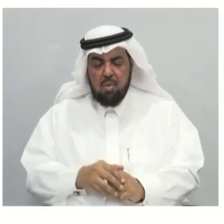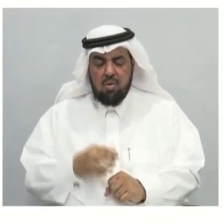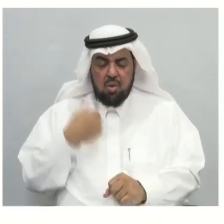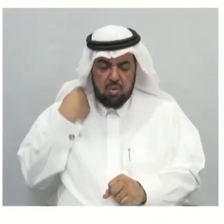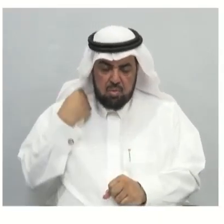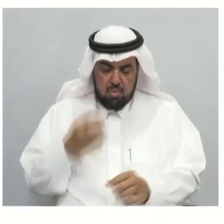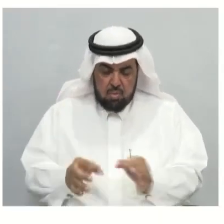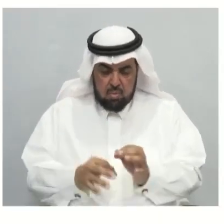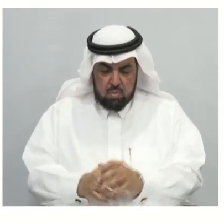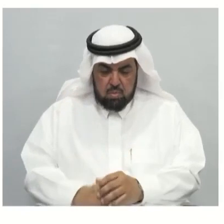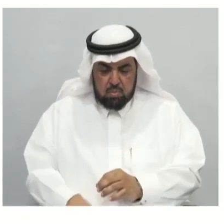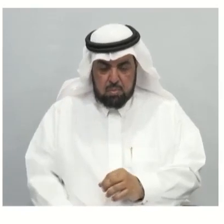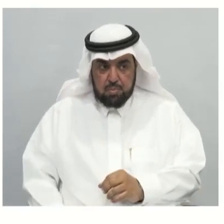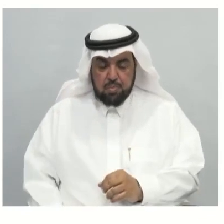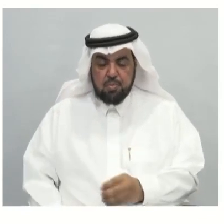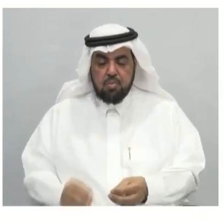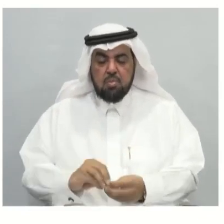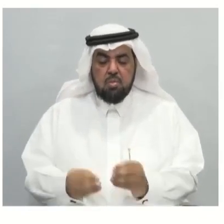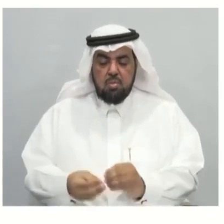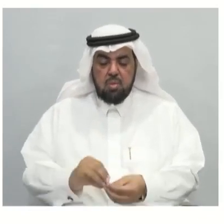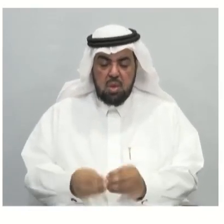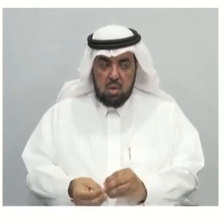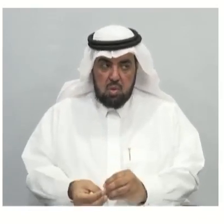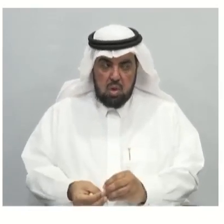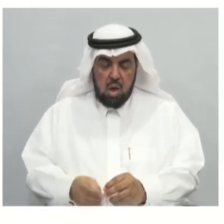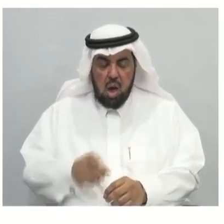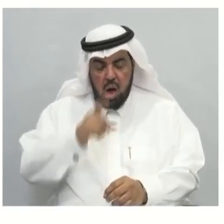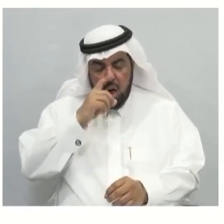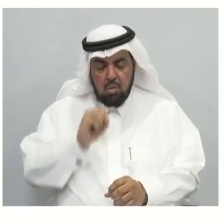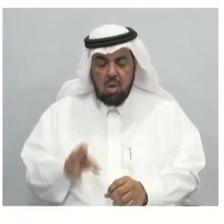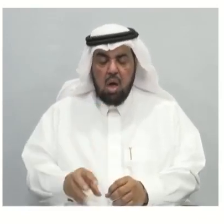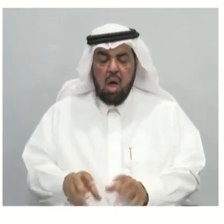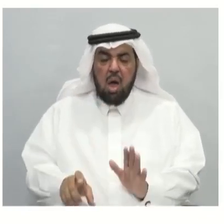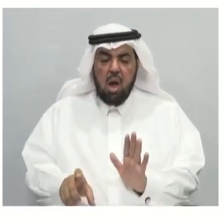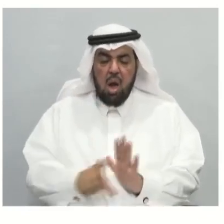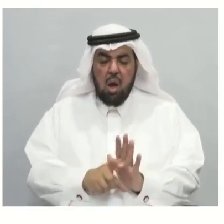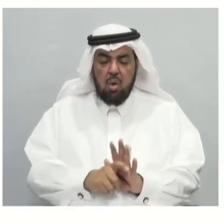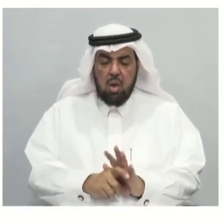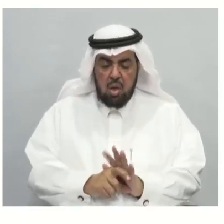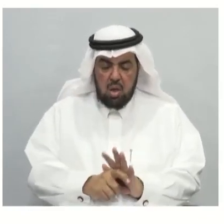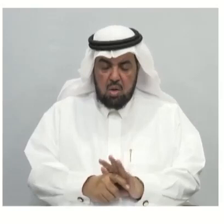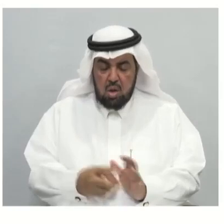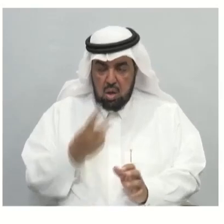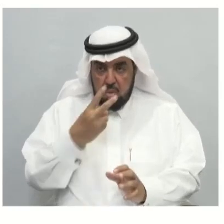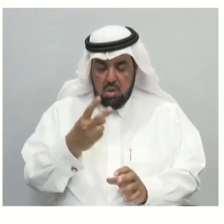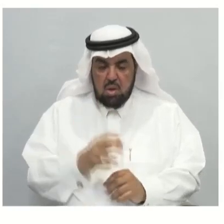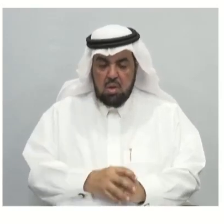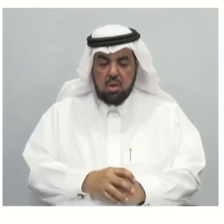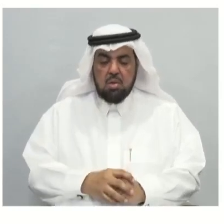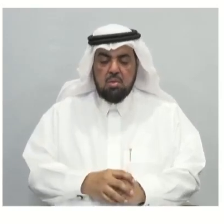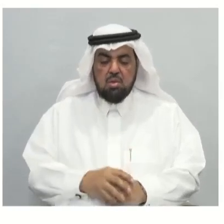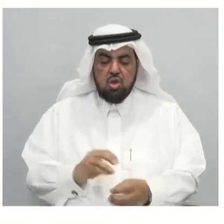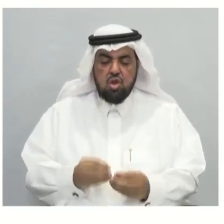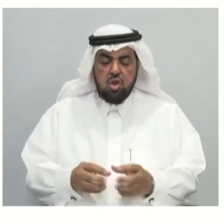اثناء التصميم ايضا الالوان الالوان يجب ان تدل على الهويه البصريه بمعنى نلاحظ لدينا هنا